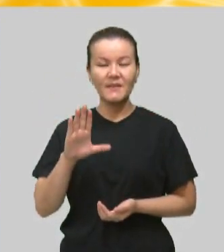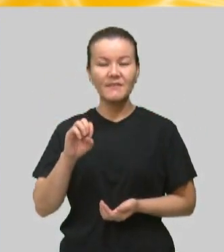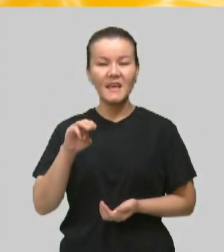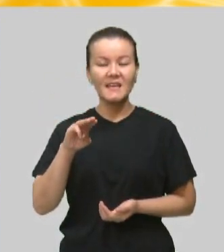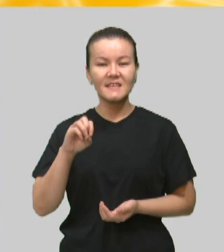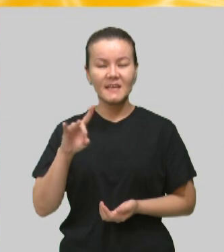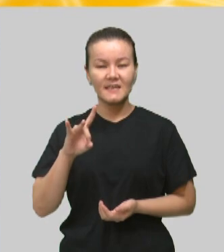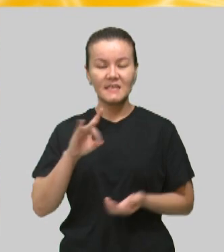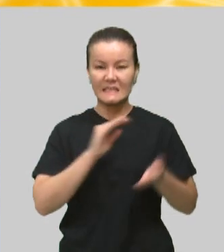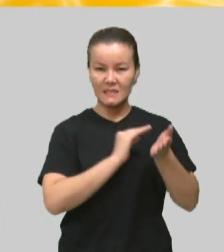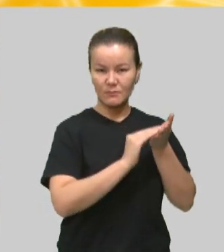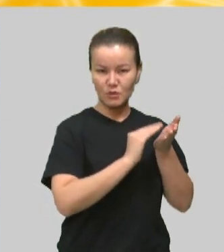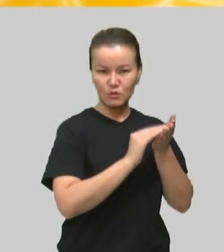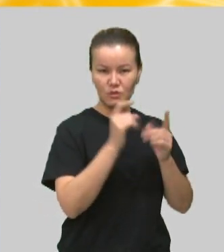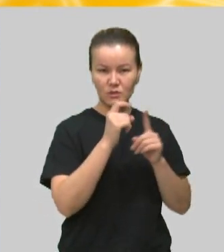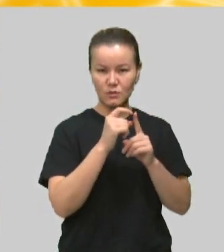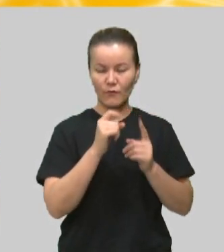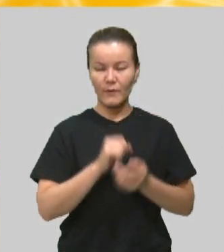Запишите слово.